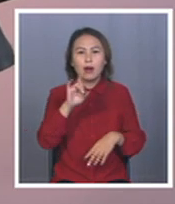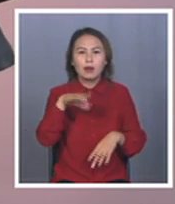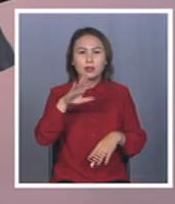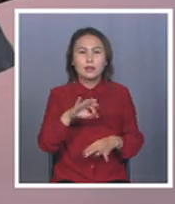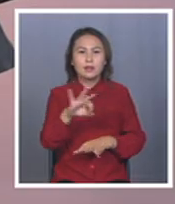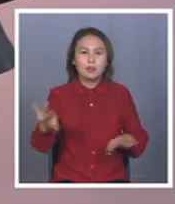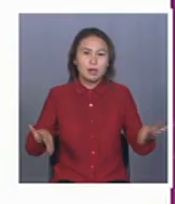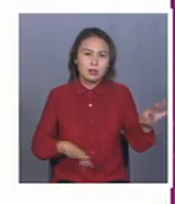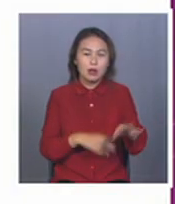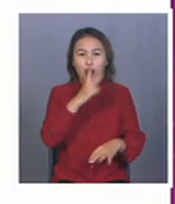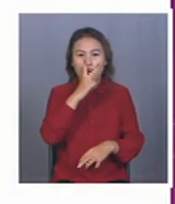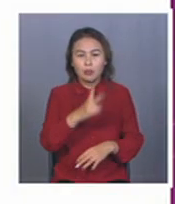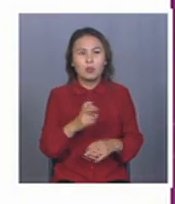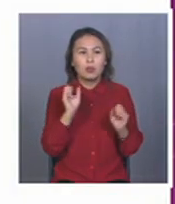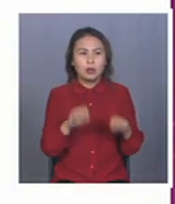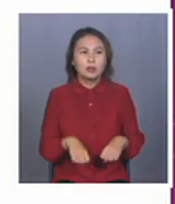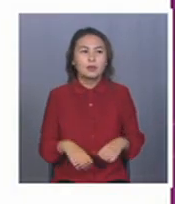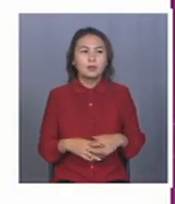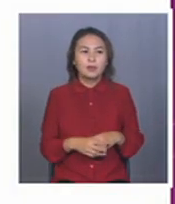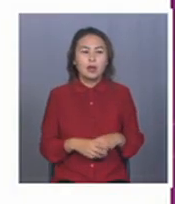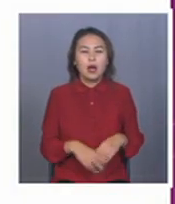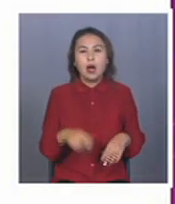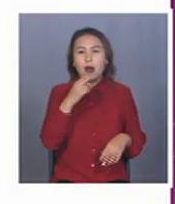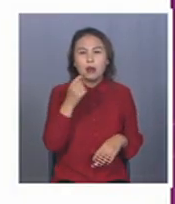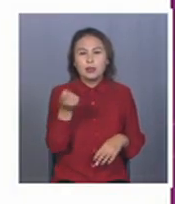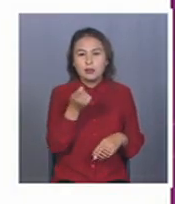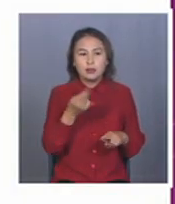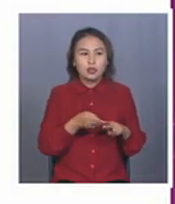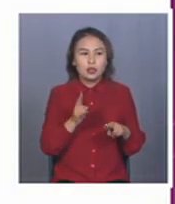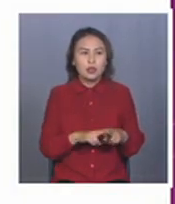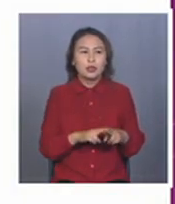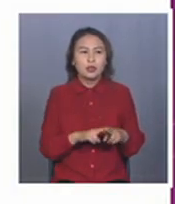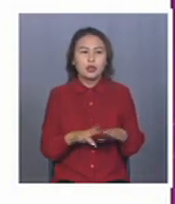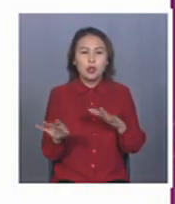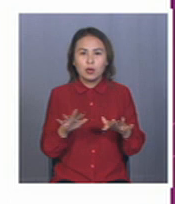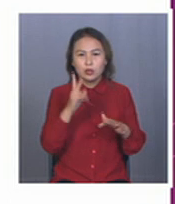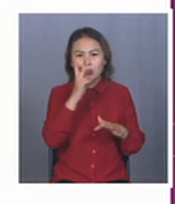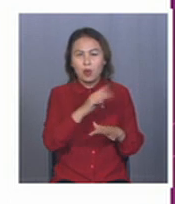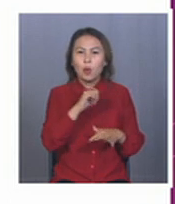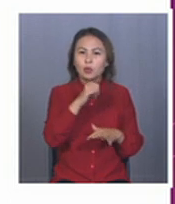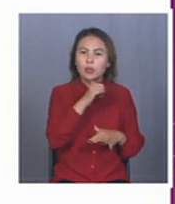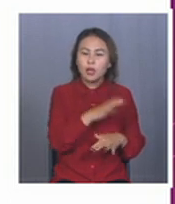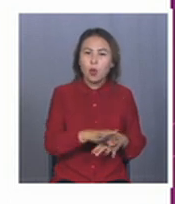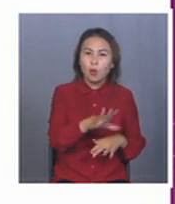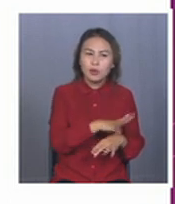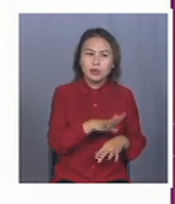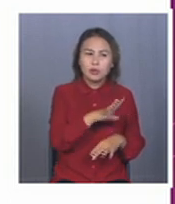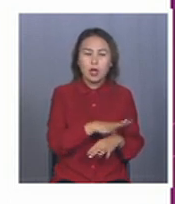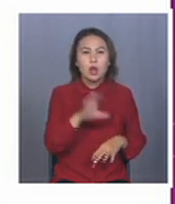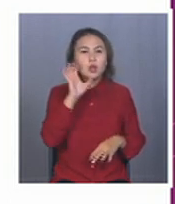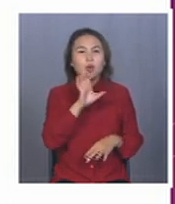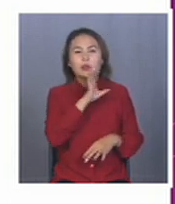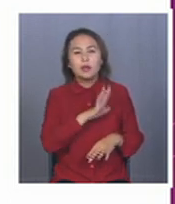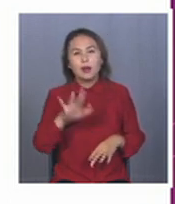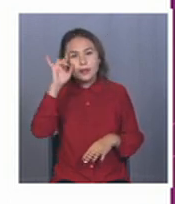қарап, анықтап көрейік. Астық шаруашылығы еліміздің Қостанай облысында, солтүстік